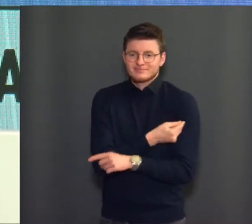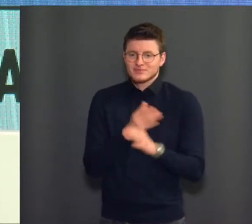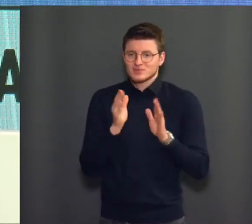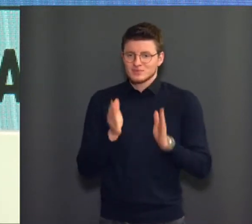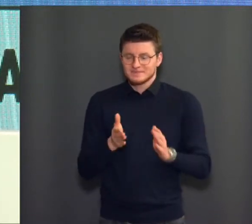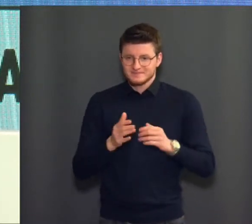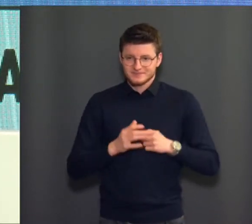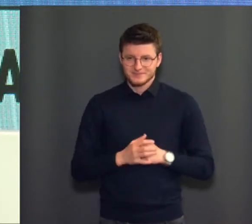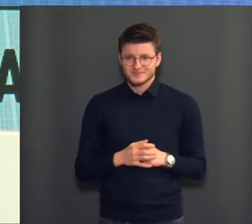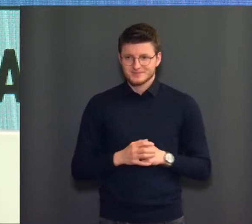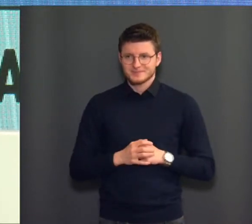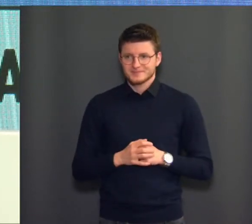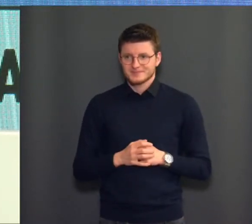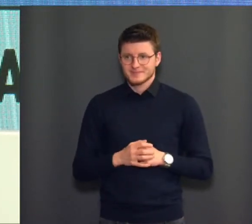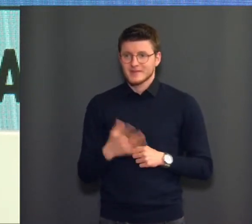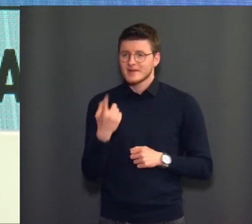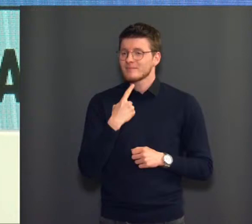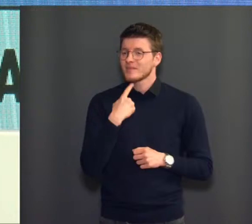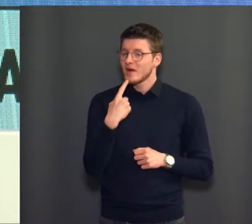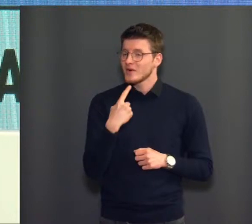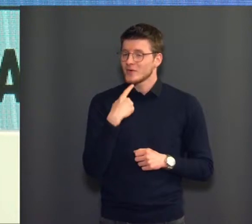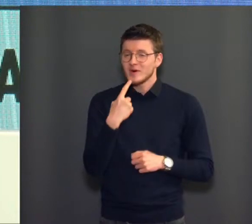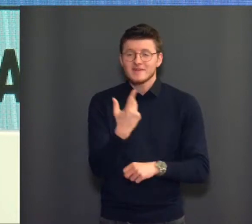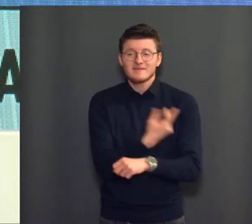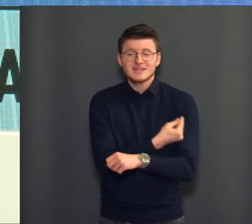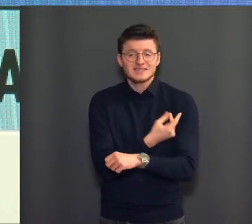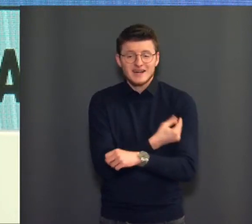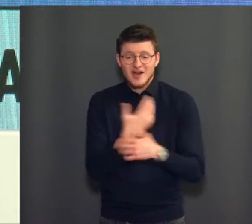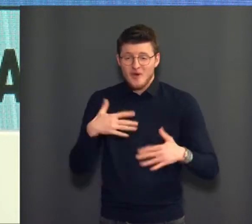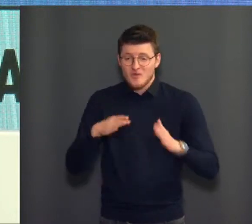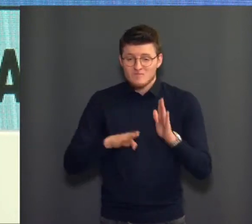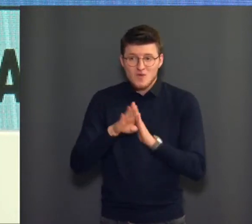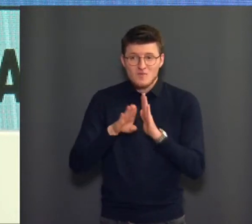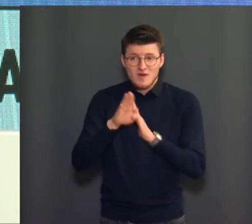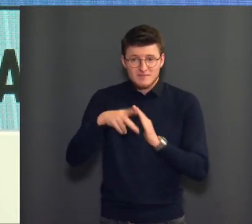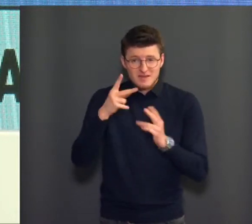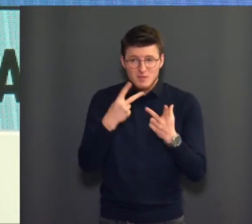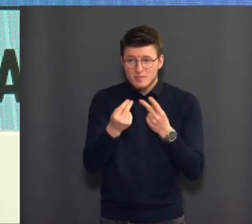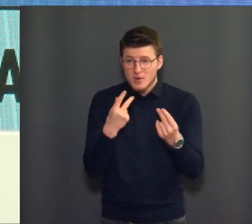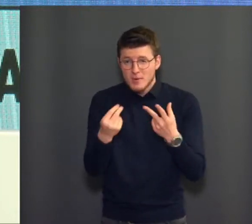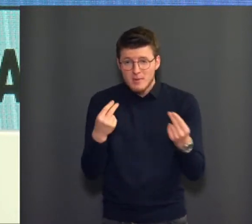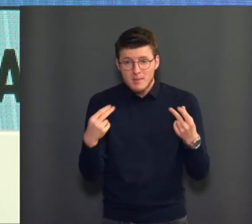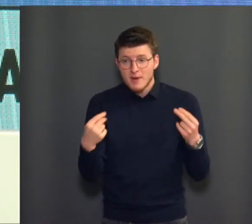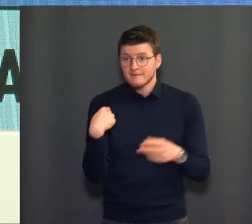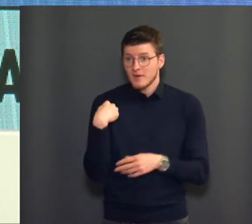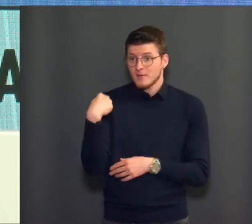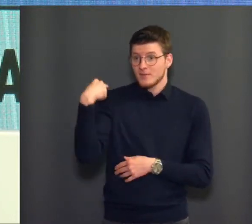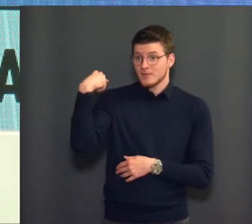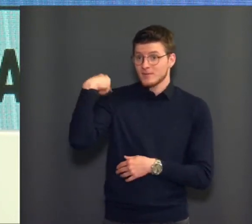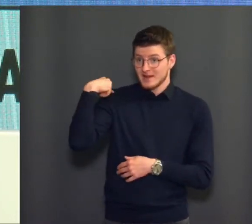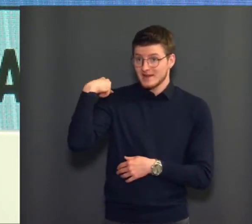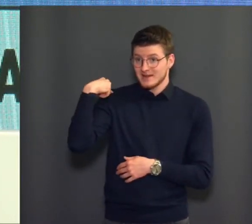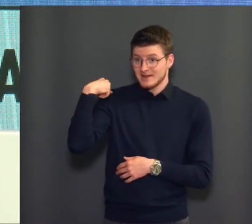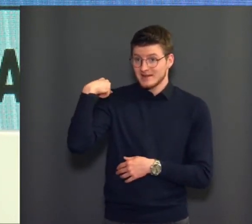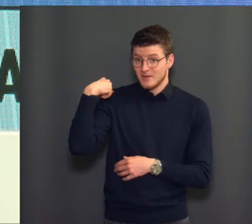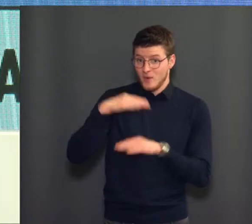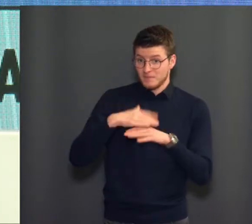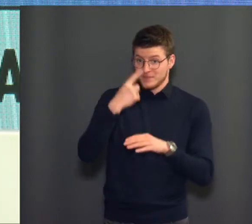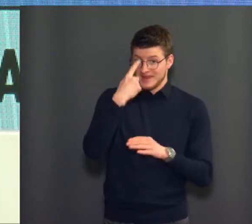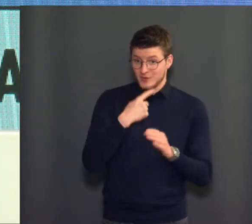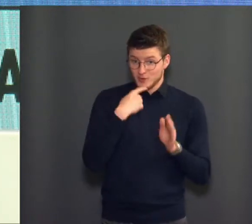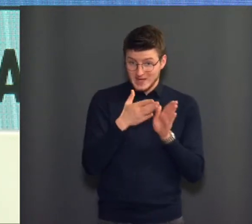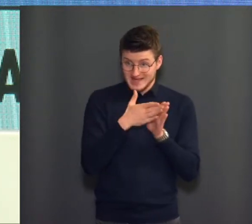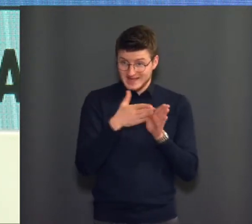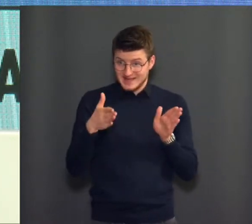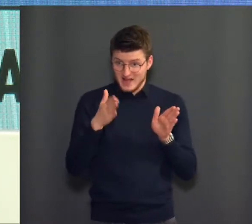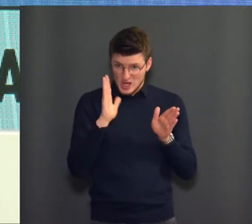week toeneemt. Voorbije week zaten we aan 330.000 toegediende dosissen. En het gaat daarbij